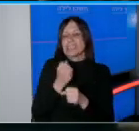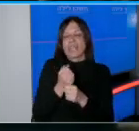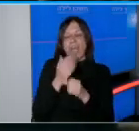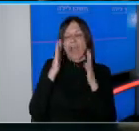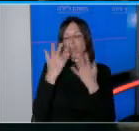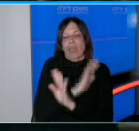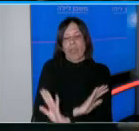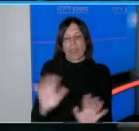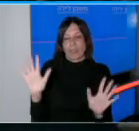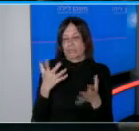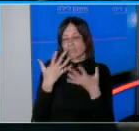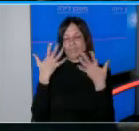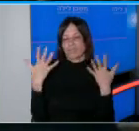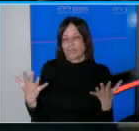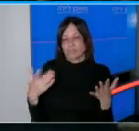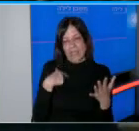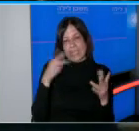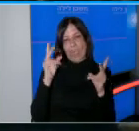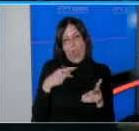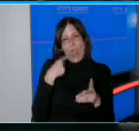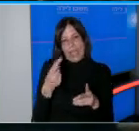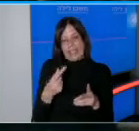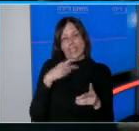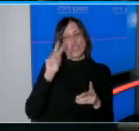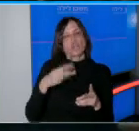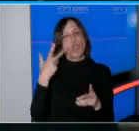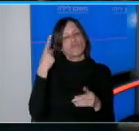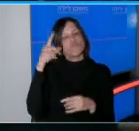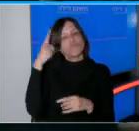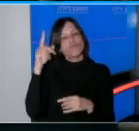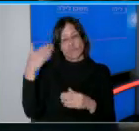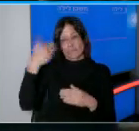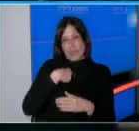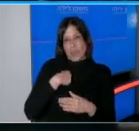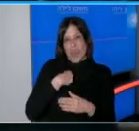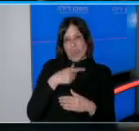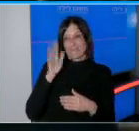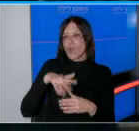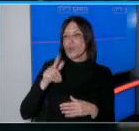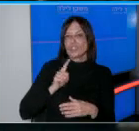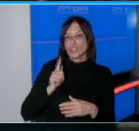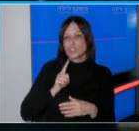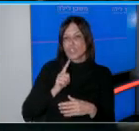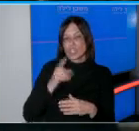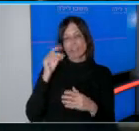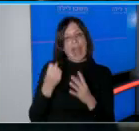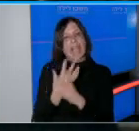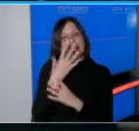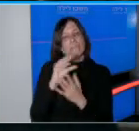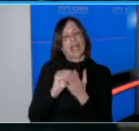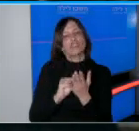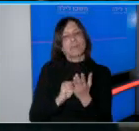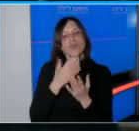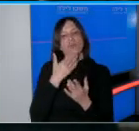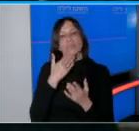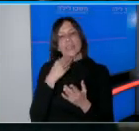אמון גדול מאוד. אני יכול להגיד לך, לפחות שאני מכיר שלוש יוזמות שפנו אליי אפילו באופן אישי של להקים רשימה יהודית